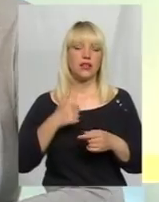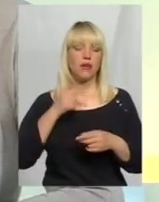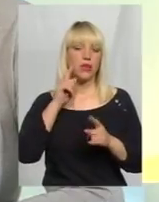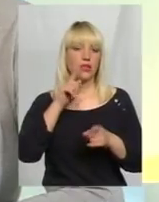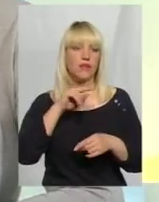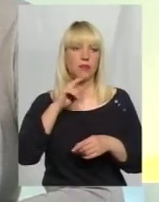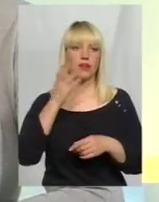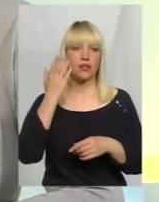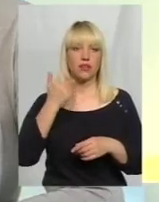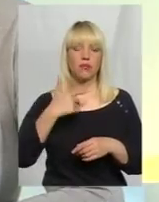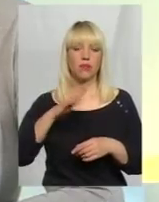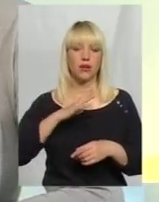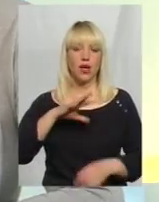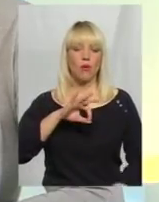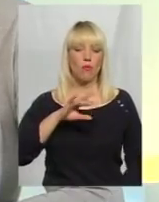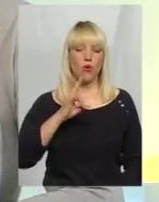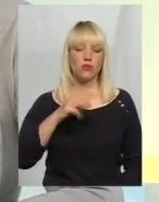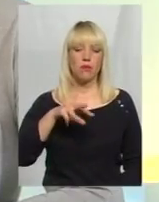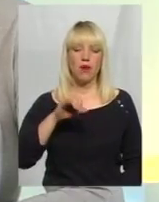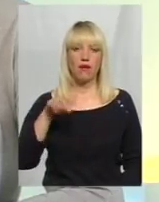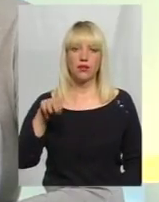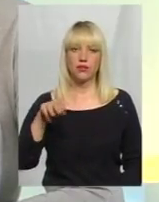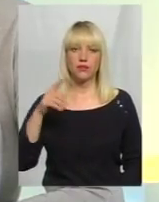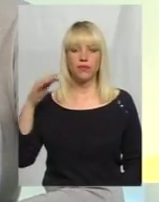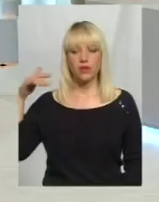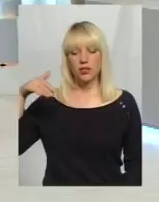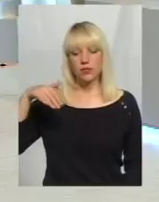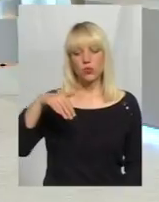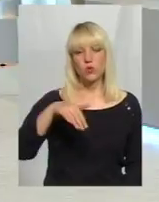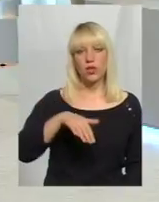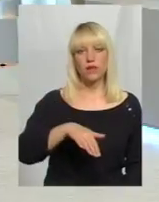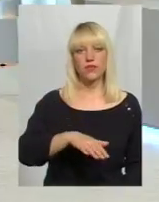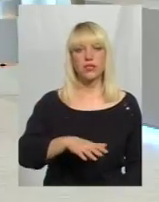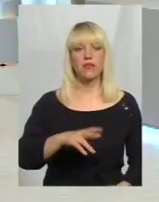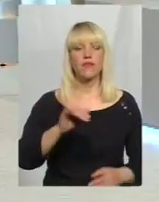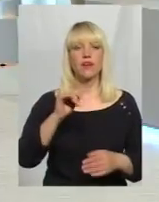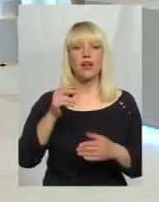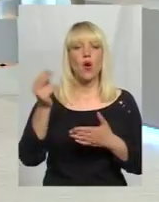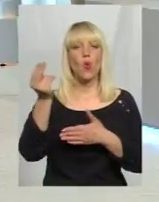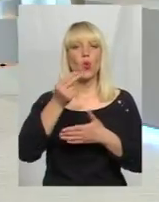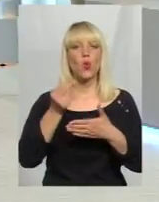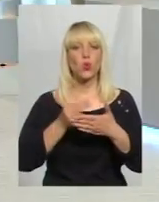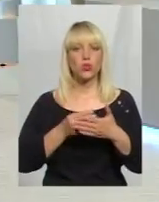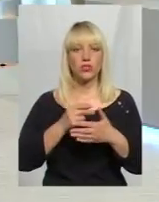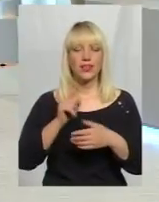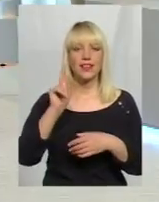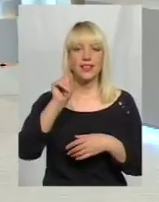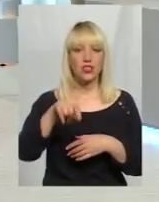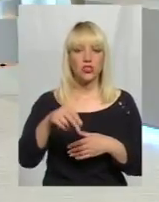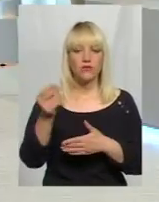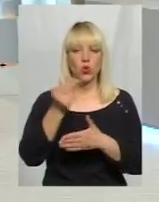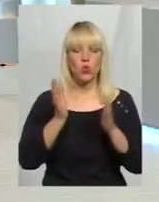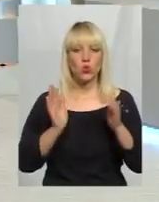Монмартре, спускались вниз, там целая идет улица художников, даже в картинах цвет